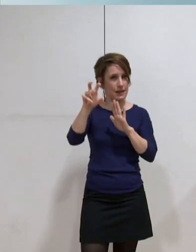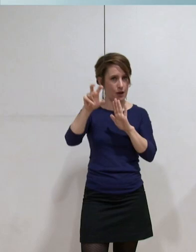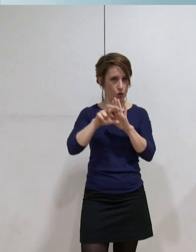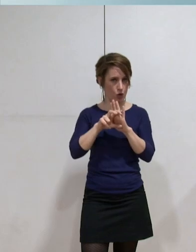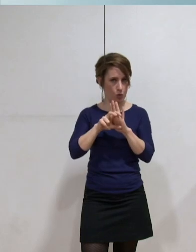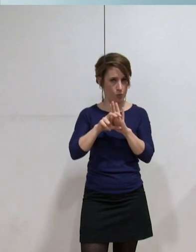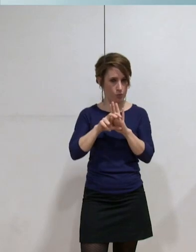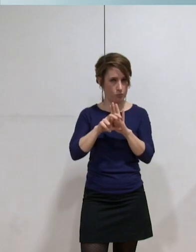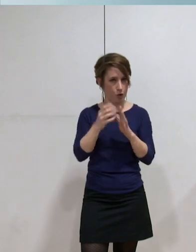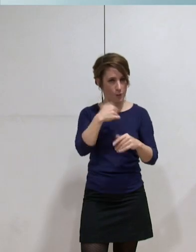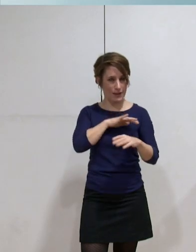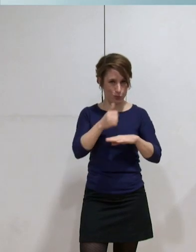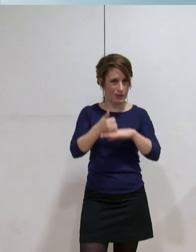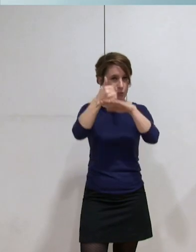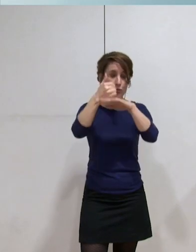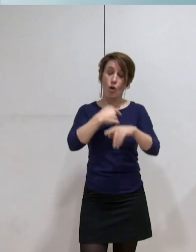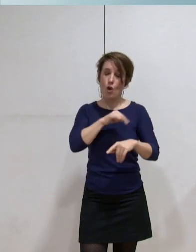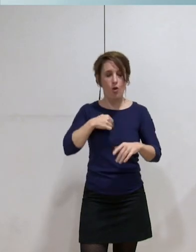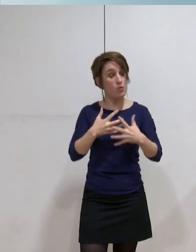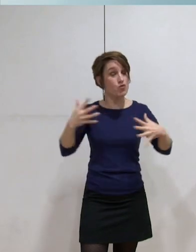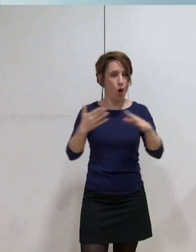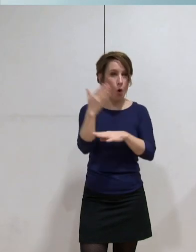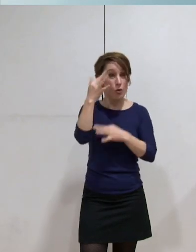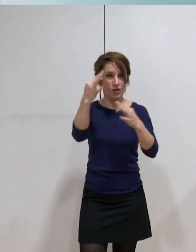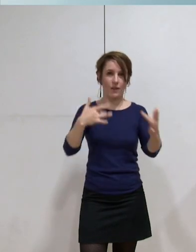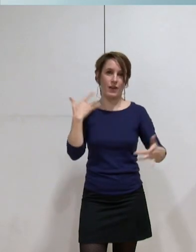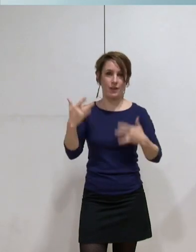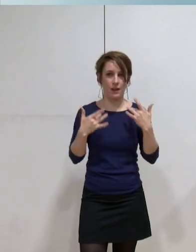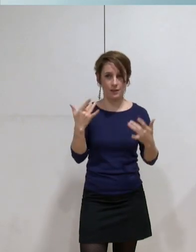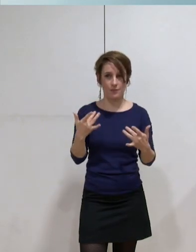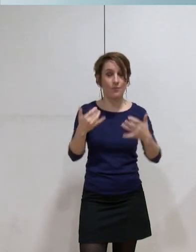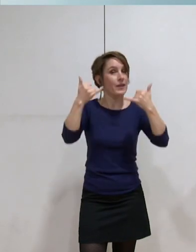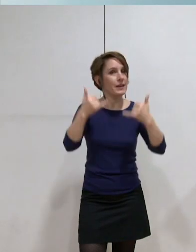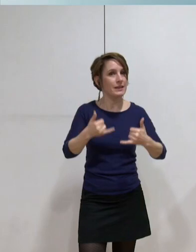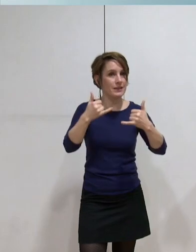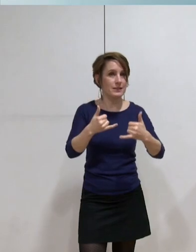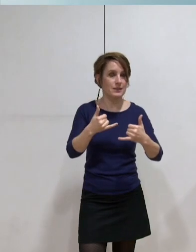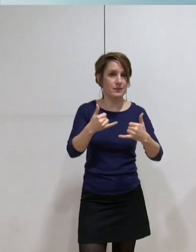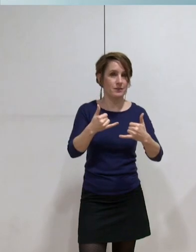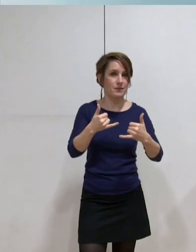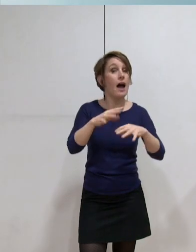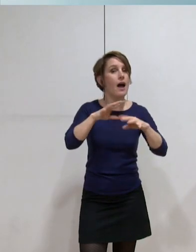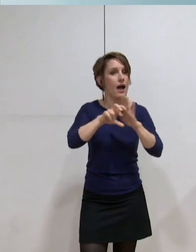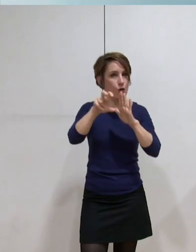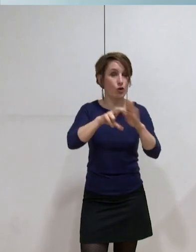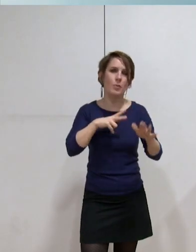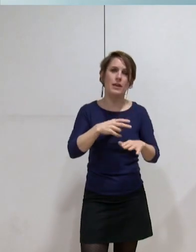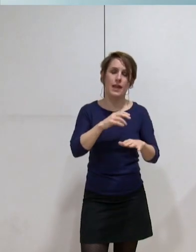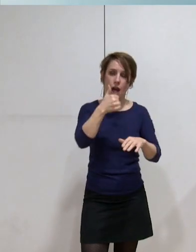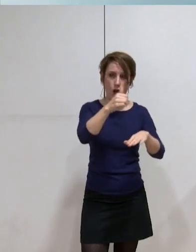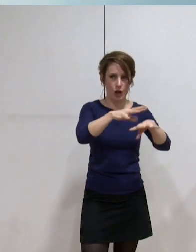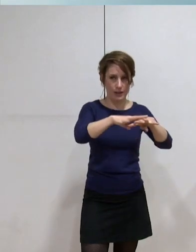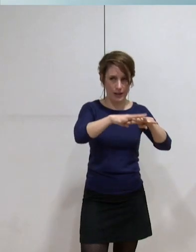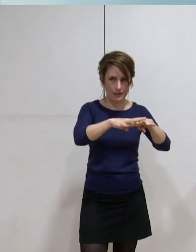projet ambitieux pour le théâtre grenoble est une ville ou un quartier a un théâtre vous